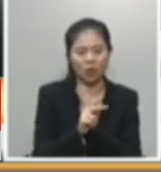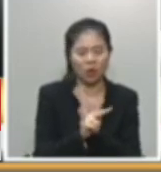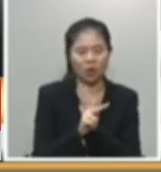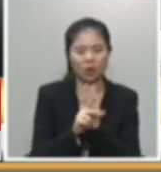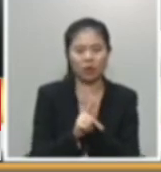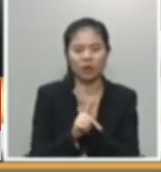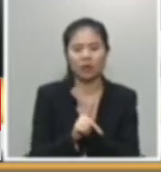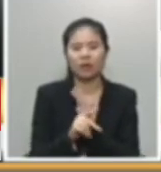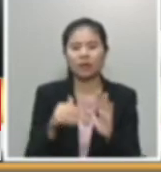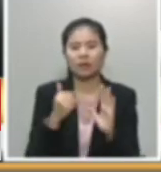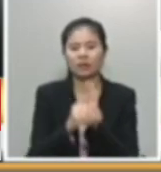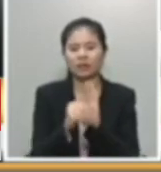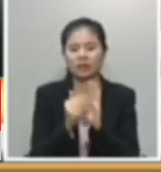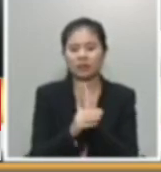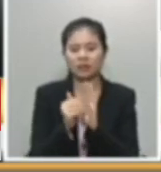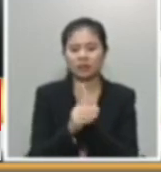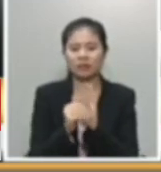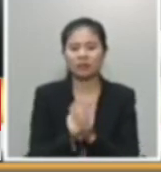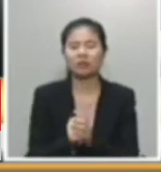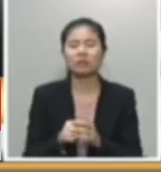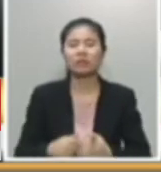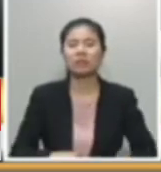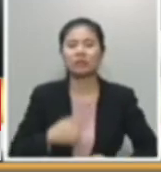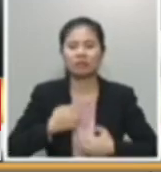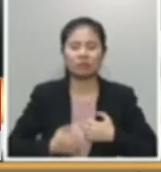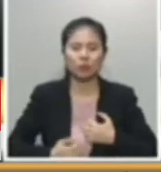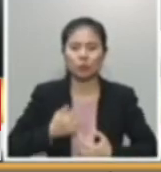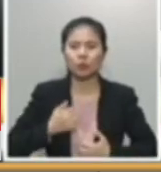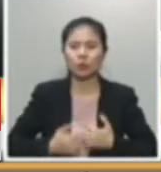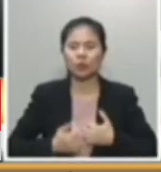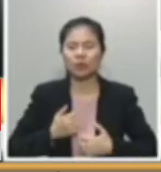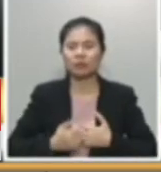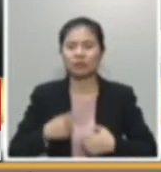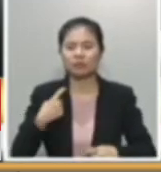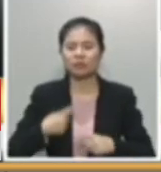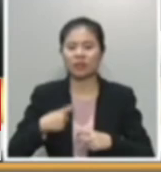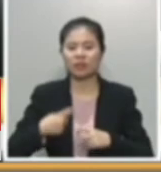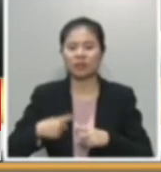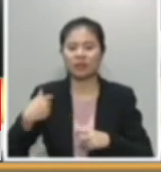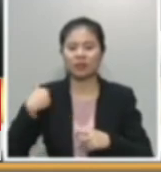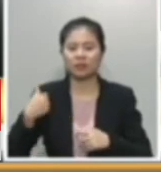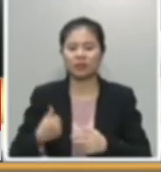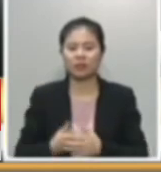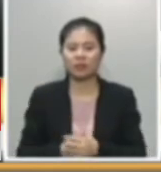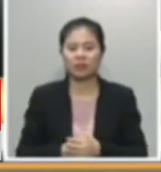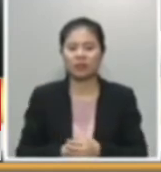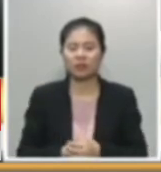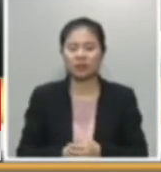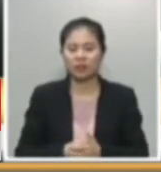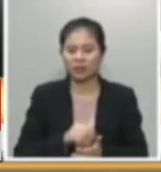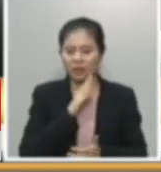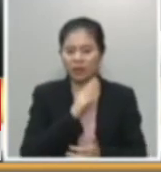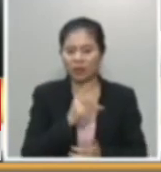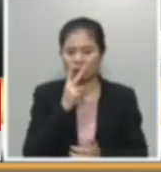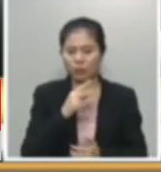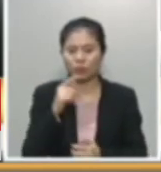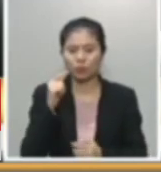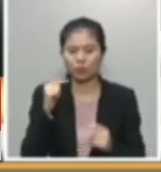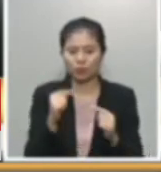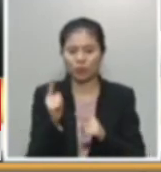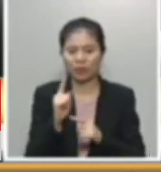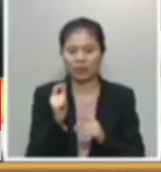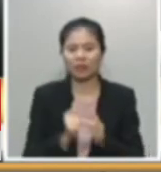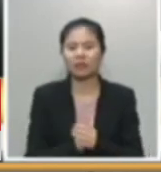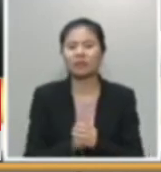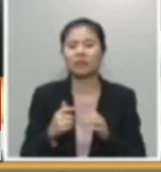อีสานยิ่งทุกข์ยากลำบากอย่างแสนสาหัสถ้าท่านมองไกลเห็นความทุกข์ย